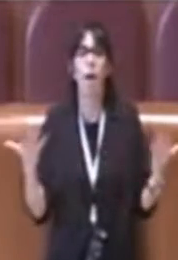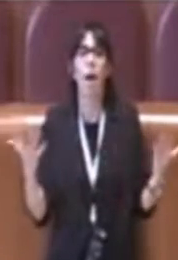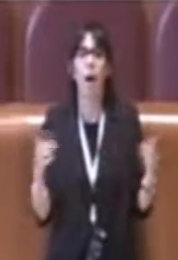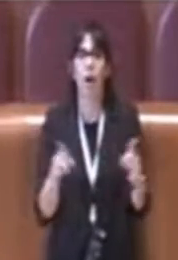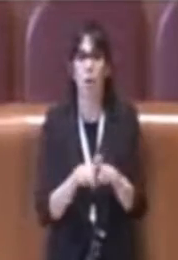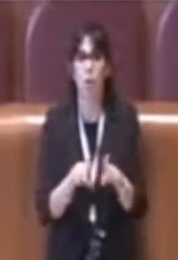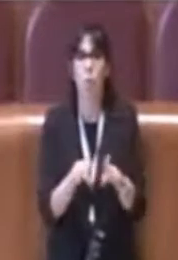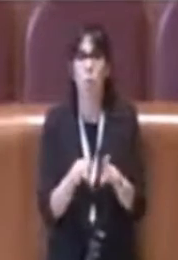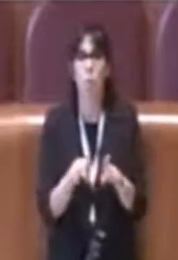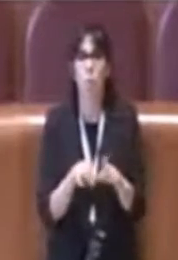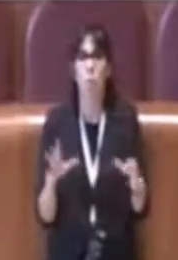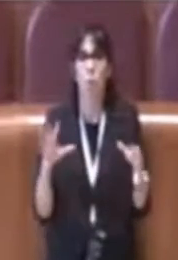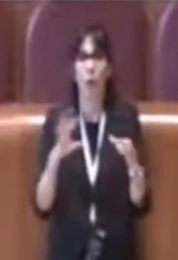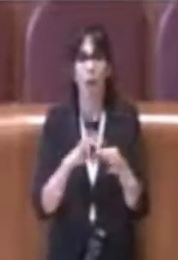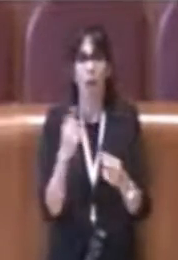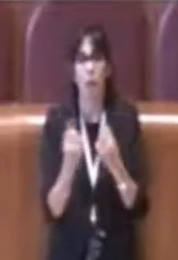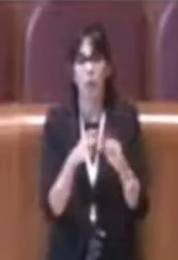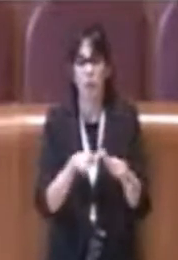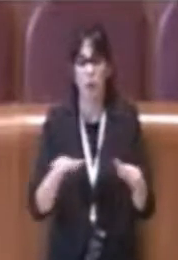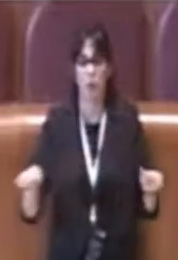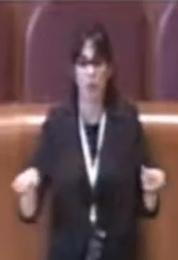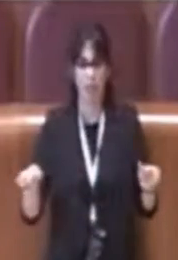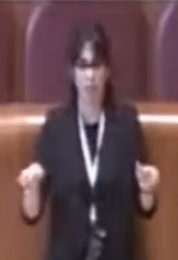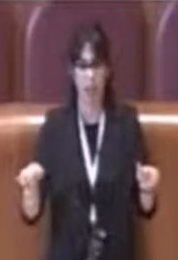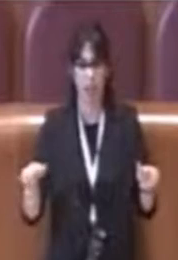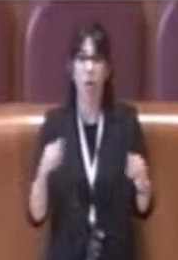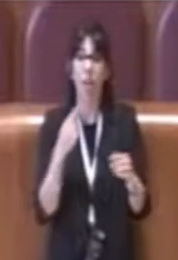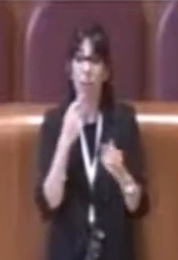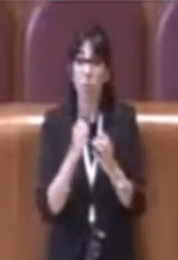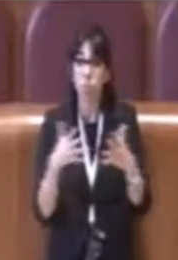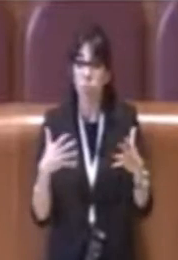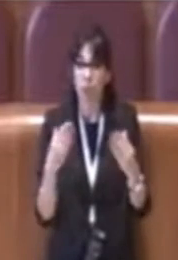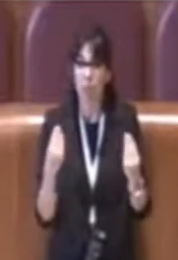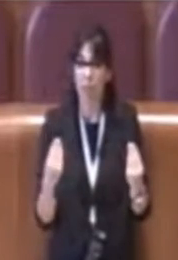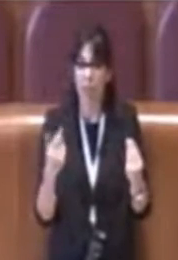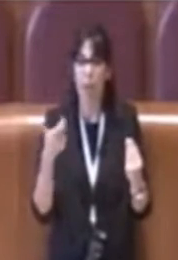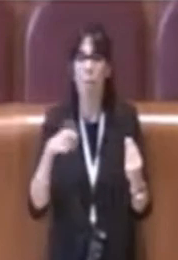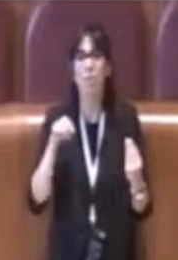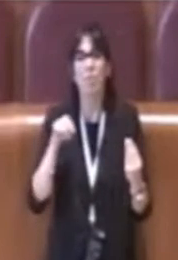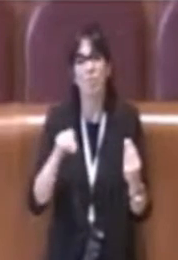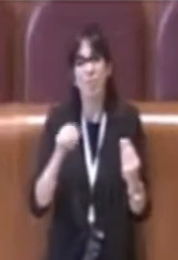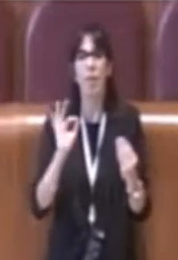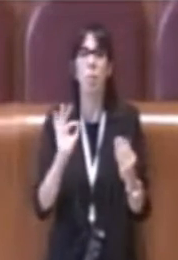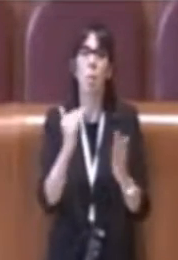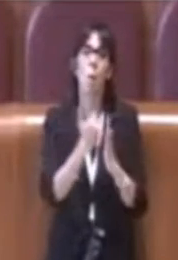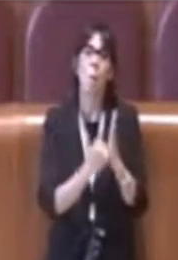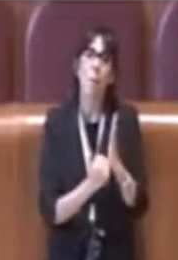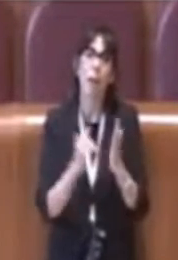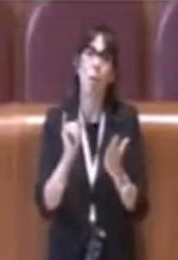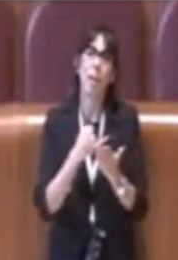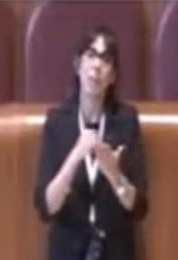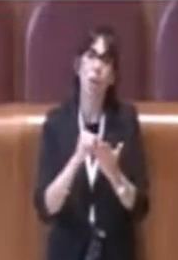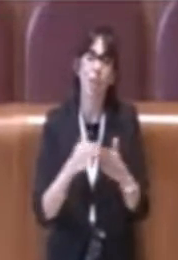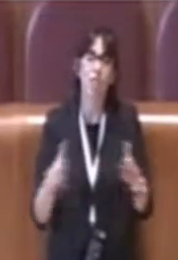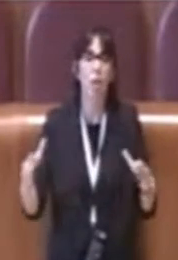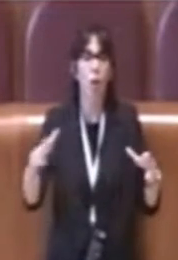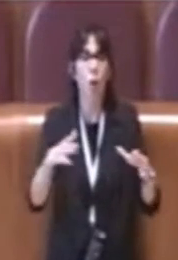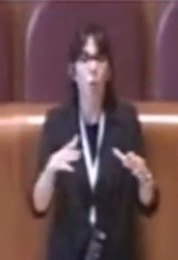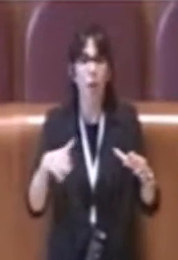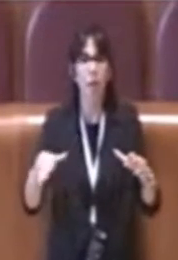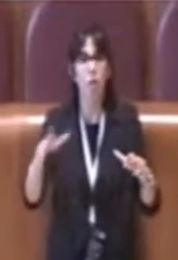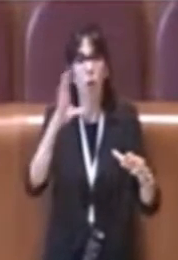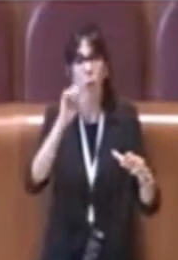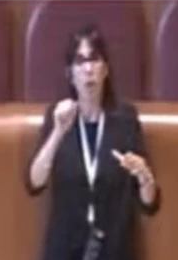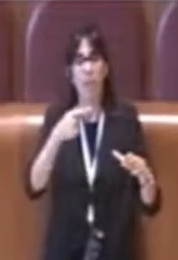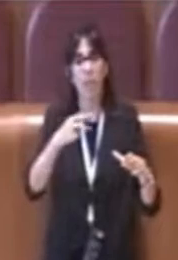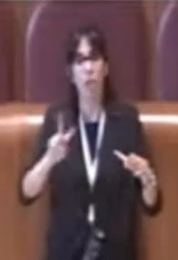è collegato alla questione del parcheggio. Perché dico che è un po' più ampio? Perché parliamo del piano particolareggiato del comprensorio dell'Università di Tor Vergata.